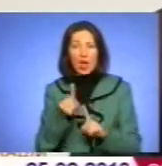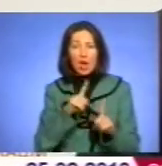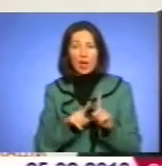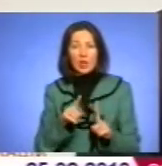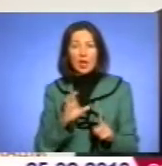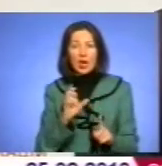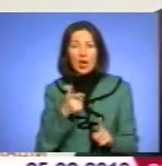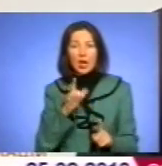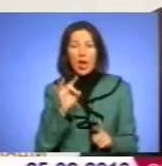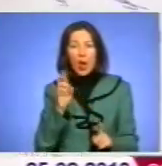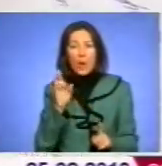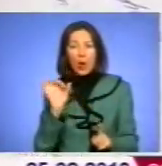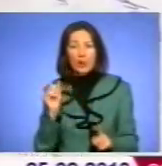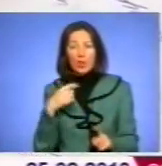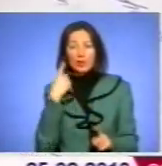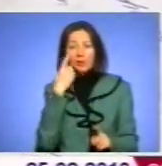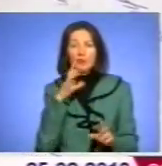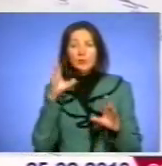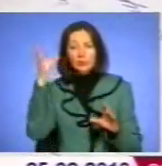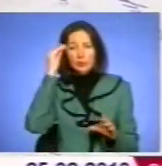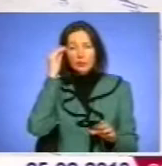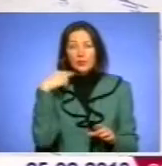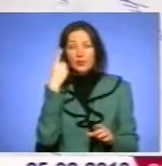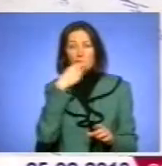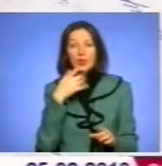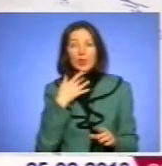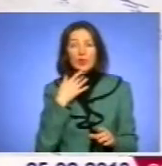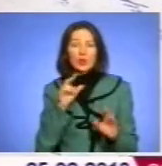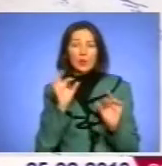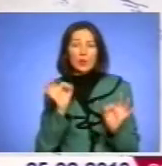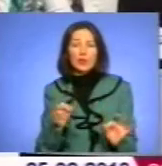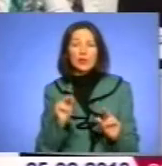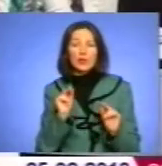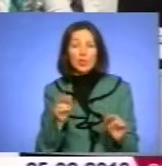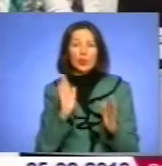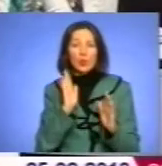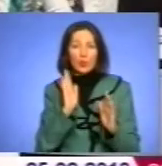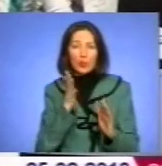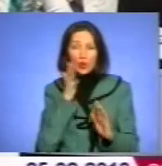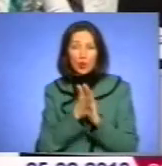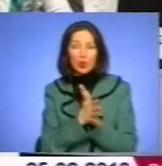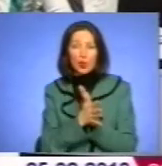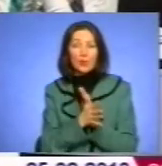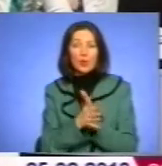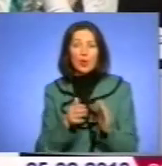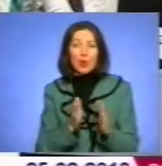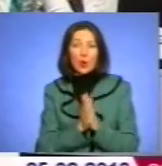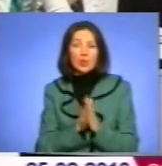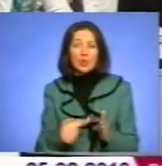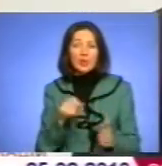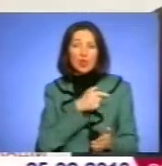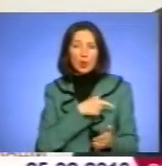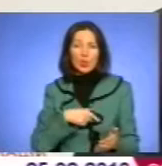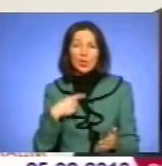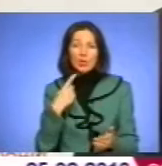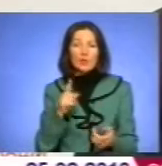персональне голосування справедливим, чесним та прозорим. Тому закликає усіх депутатів місцевих рад долучитись до особистого голосування.